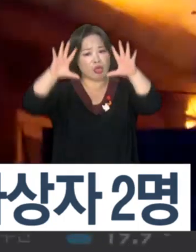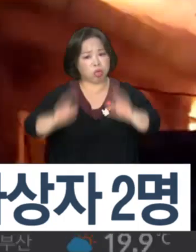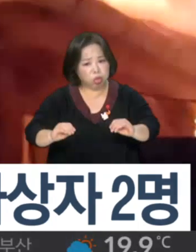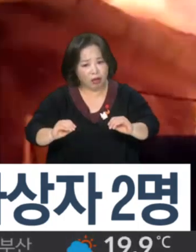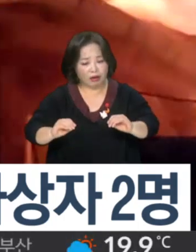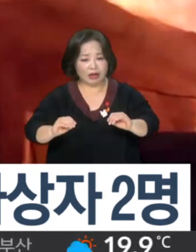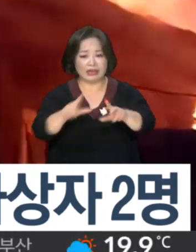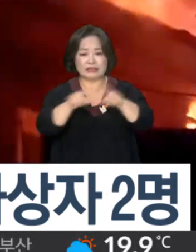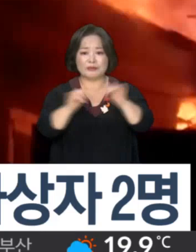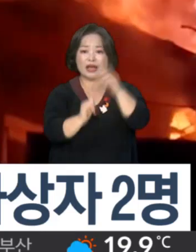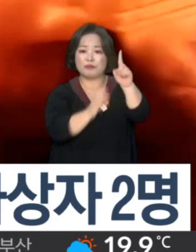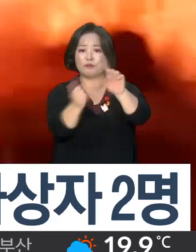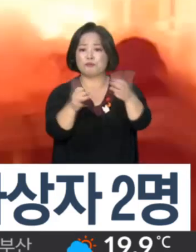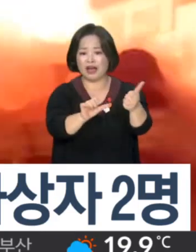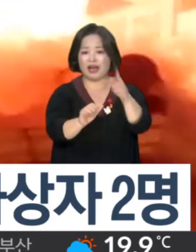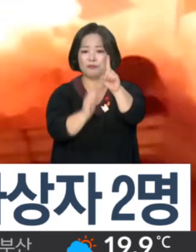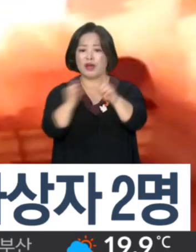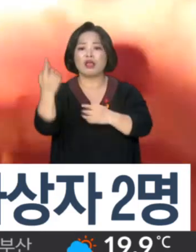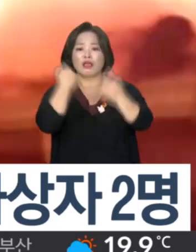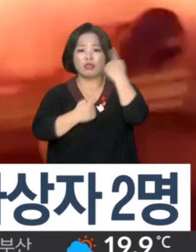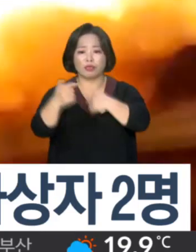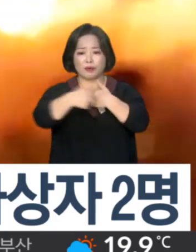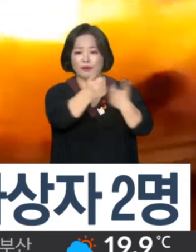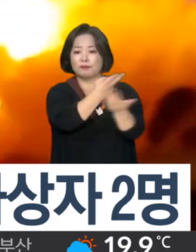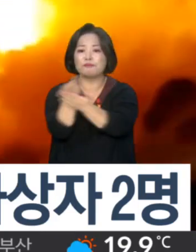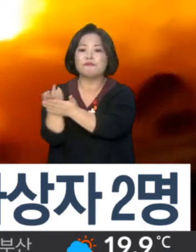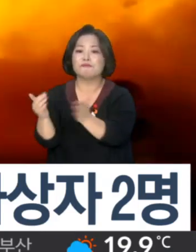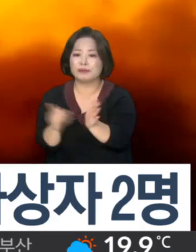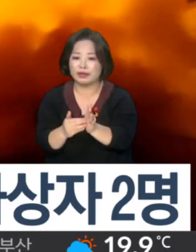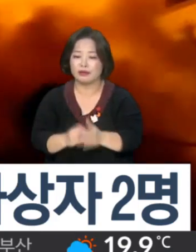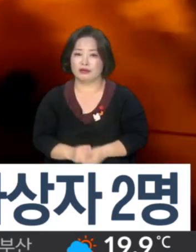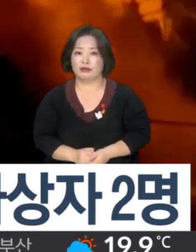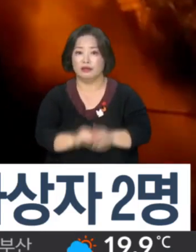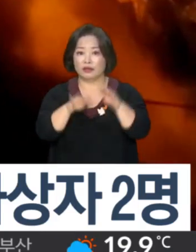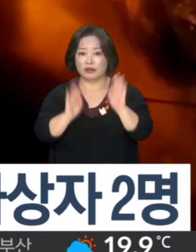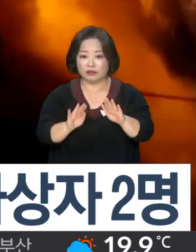꺼졌지만 주민 한 명이 숨지고 한 명이 다쳐 병원으로 옮겨졌습니다.